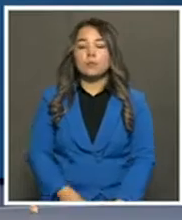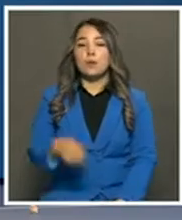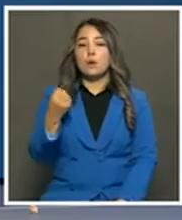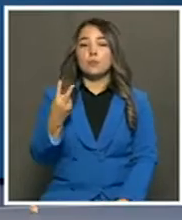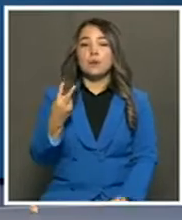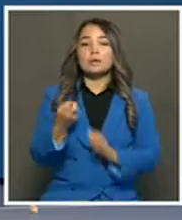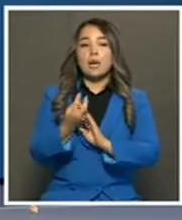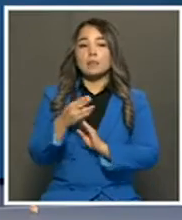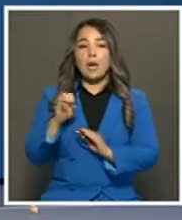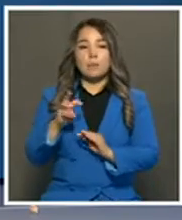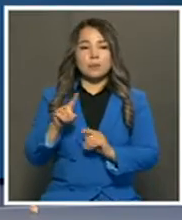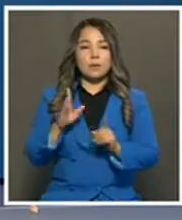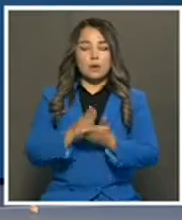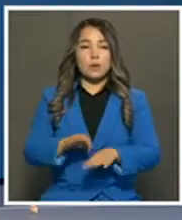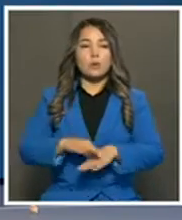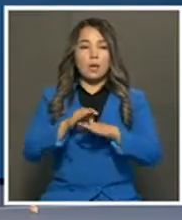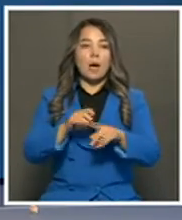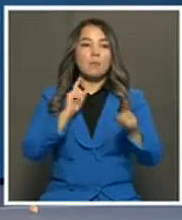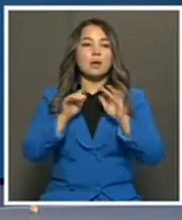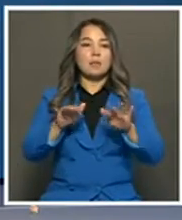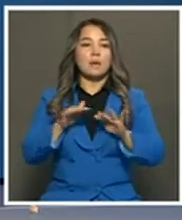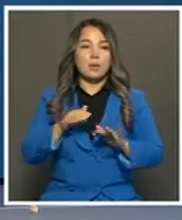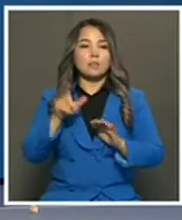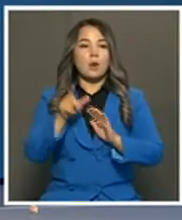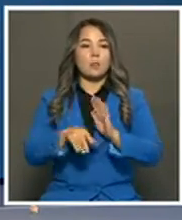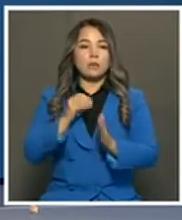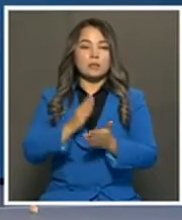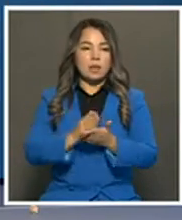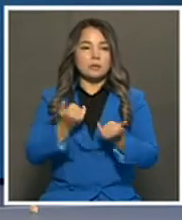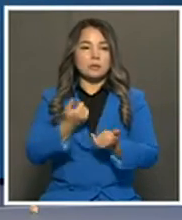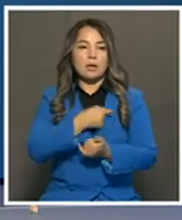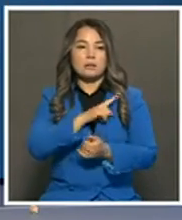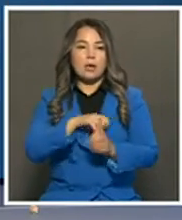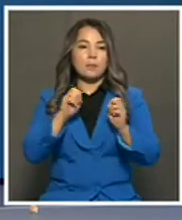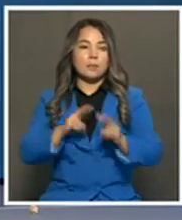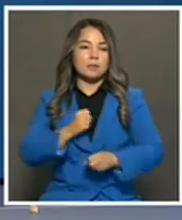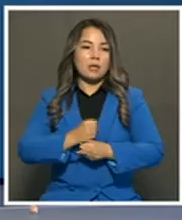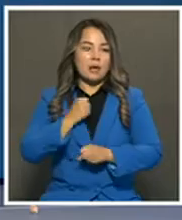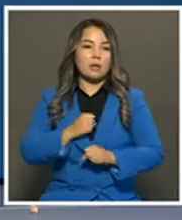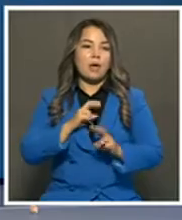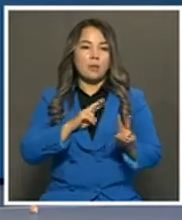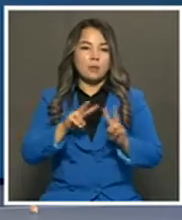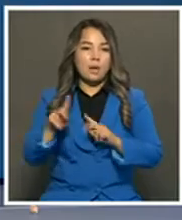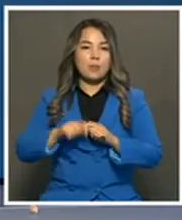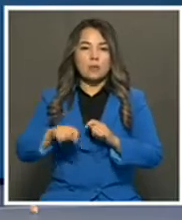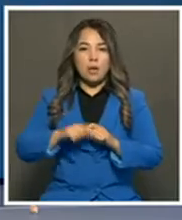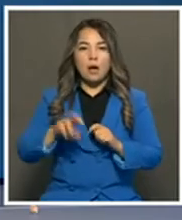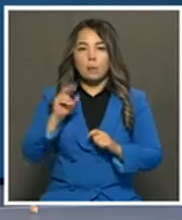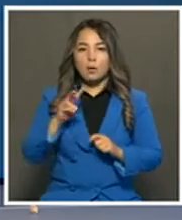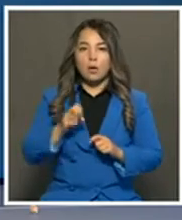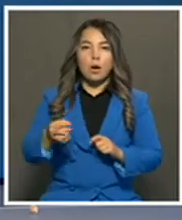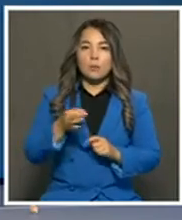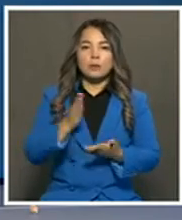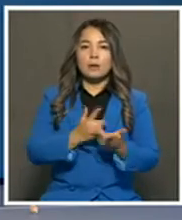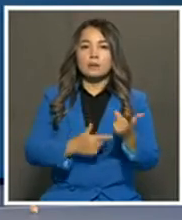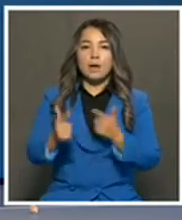екінші тамызда өтетін парламент сенатының депутаттарын сайлау кезінде санитарлық талаптар қатаң сақталады. Қазіргі уақытта Ақмола облысында осы бағытта